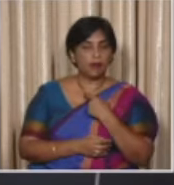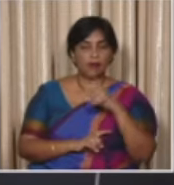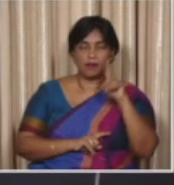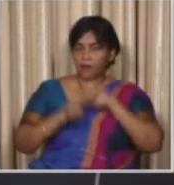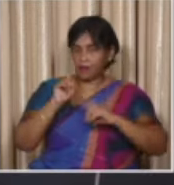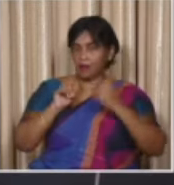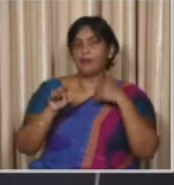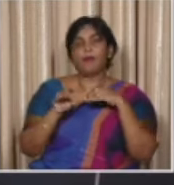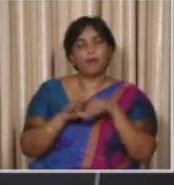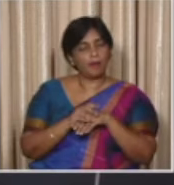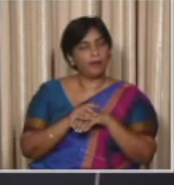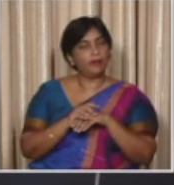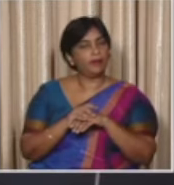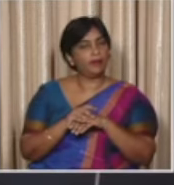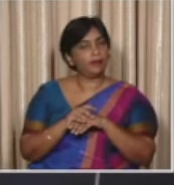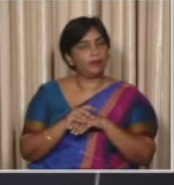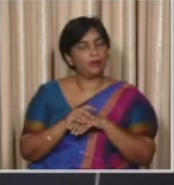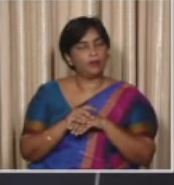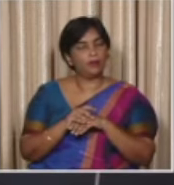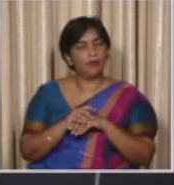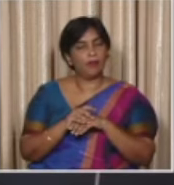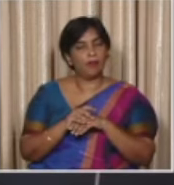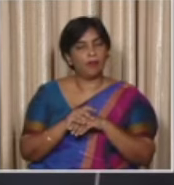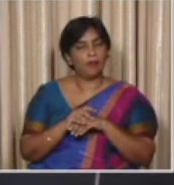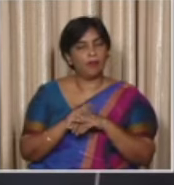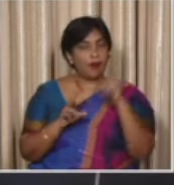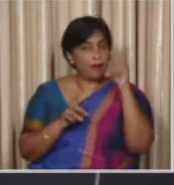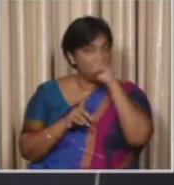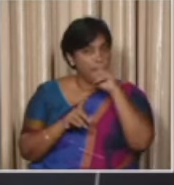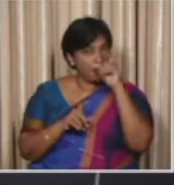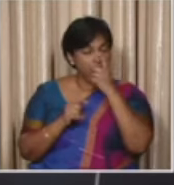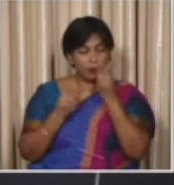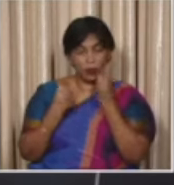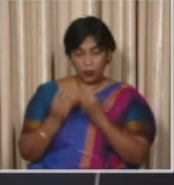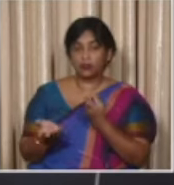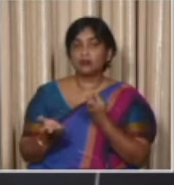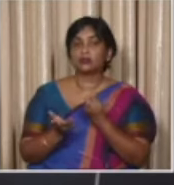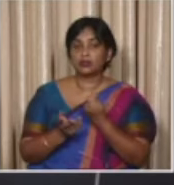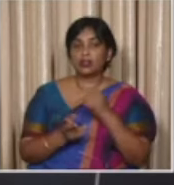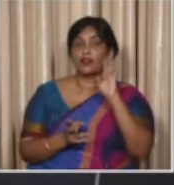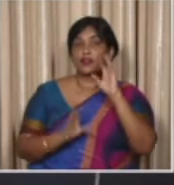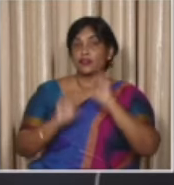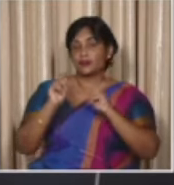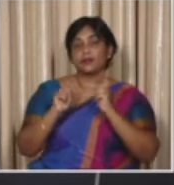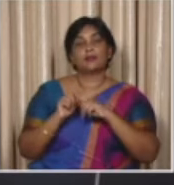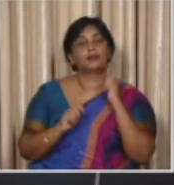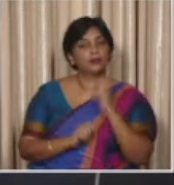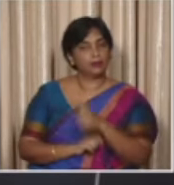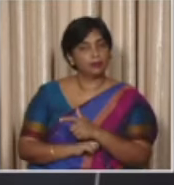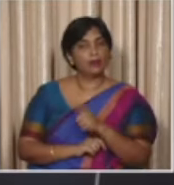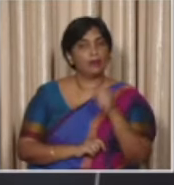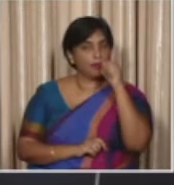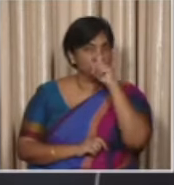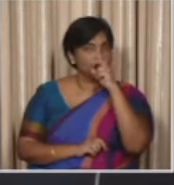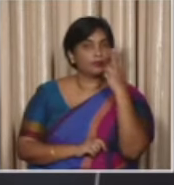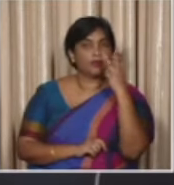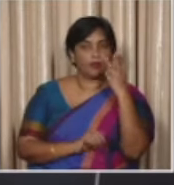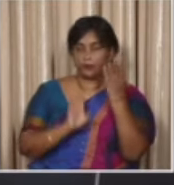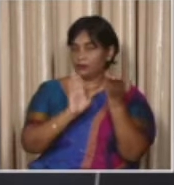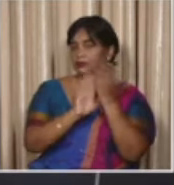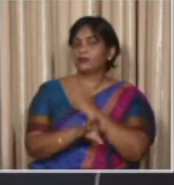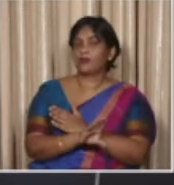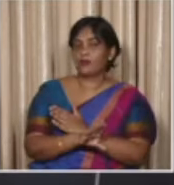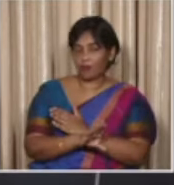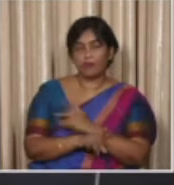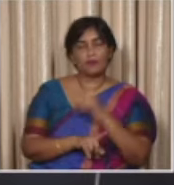සාකච්ඡා වියදිලා හිටියේ. දෙවෙනි ඉල්ලීමාවේ ඒ හිලව් මාසික හිලව් දීමනාවක් 125ක් ගෙවන්නයි කියලා. ඒක දැන් මාස 3කට විතර කලින් තමයි